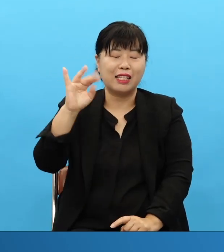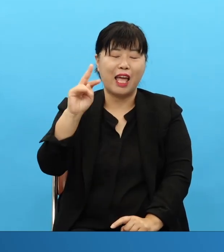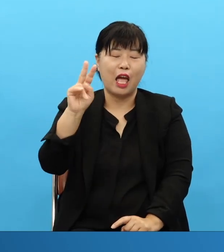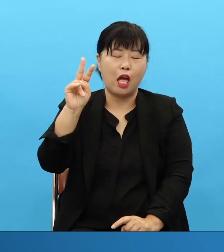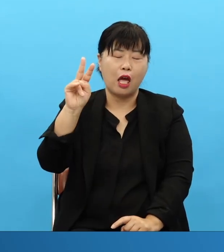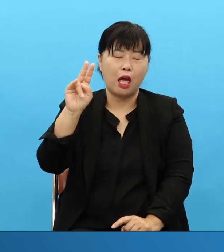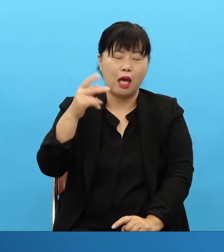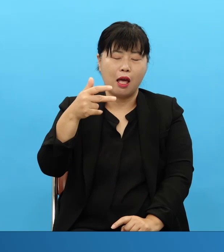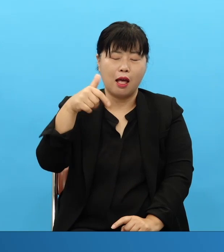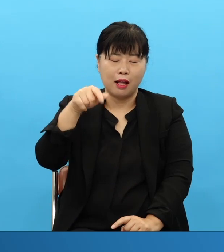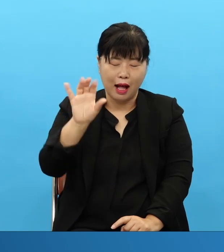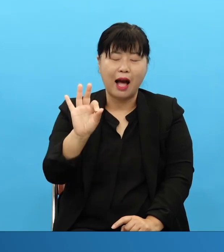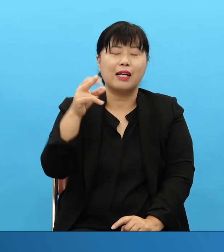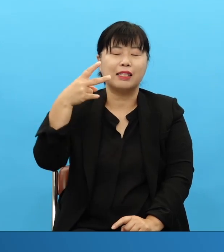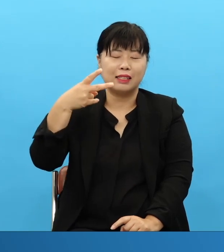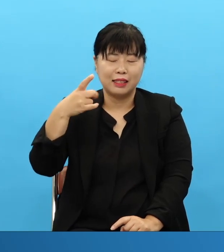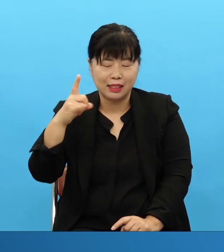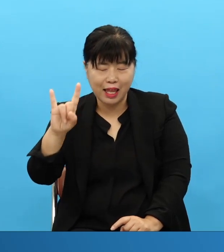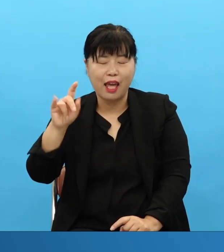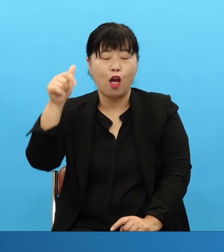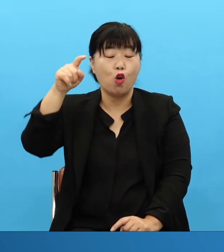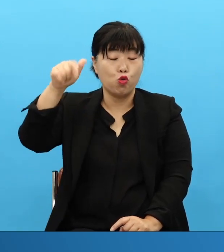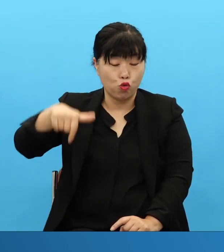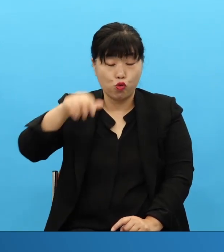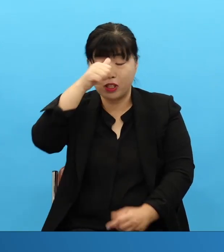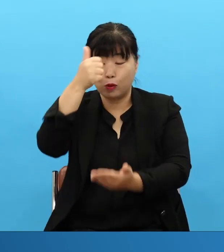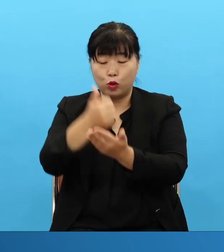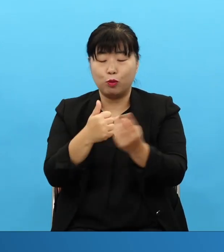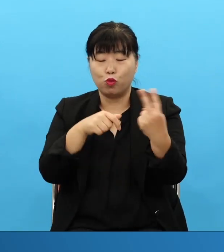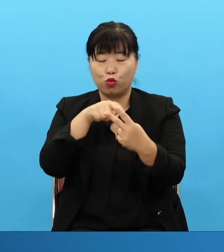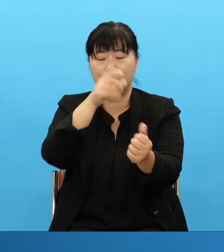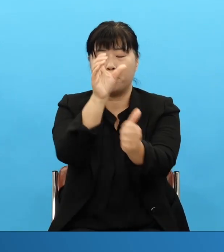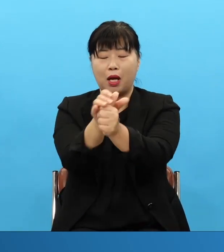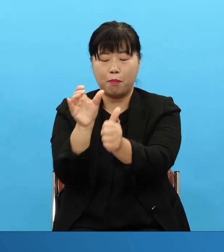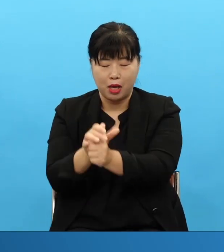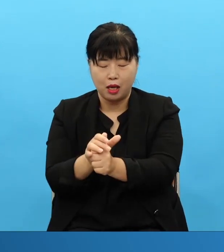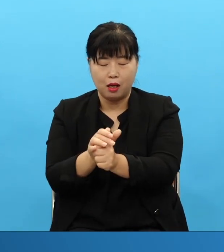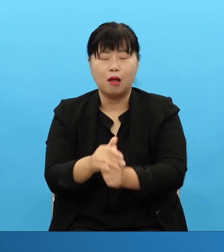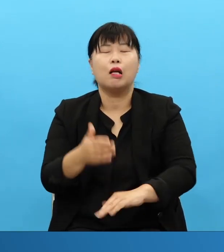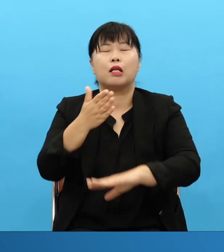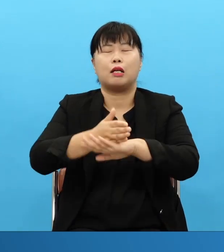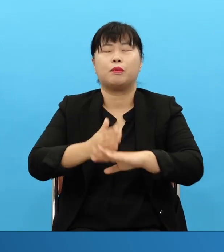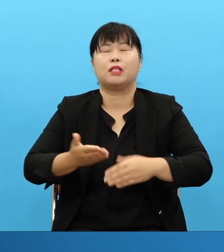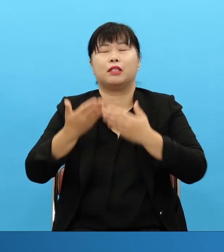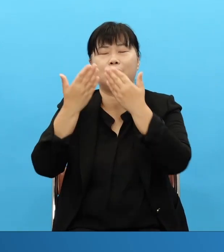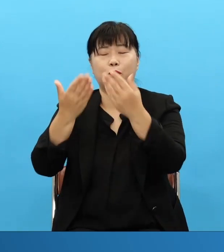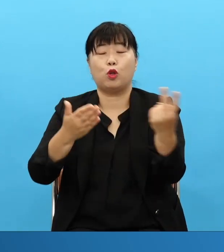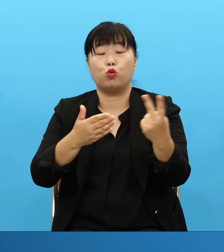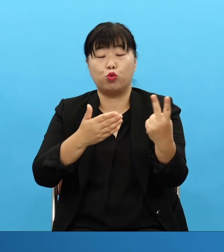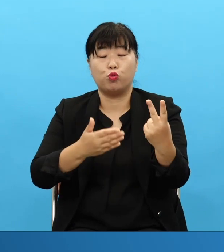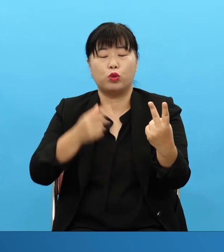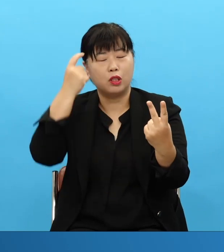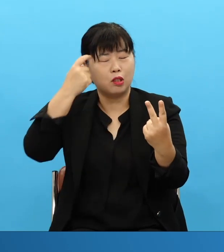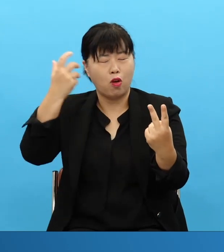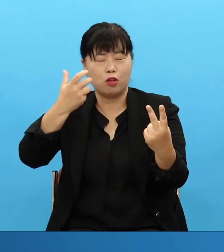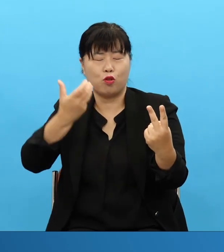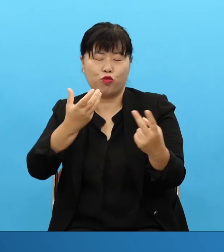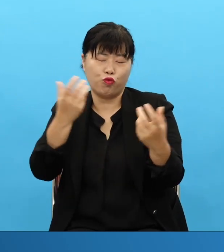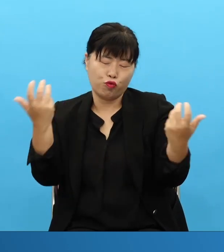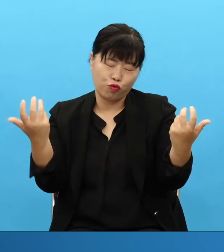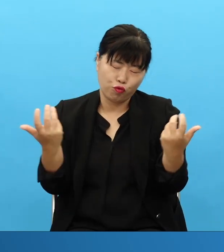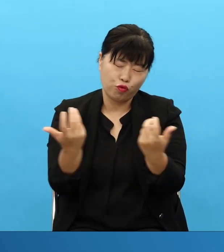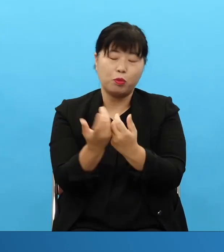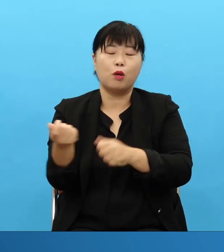감사합니다. 이들을 통하여 하나님이 일하시며 하나님의 심부름을 잘 할 수 있도록 성령